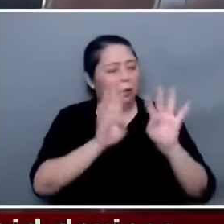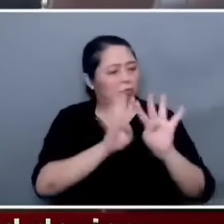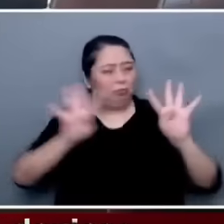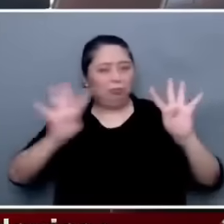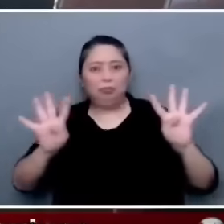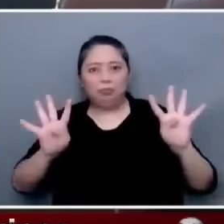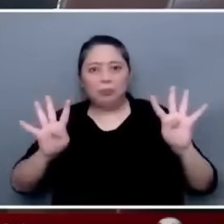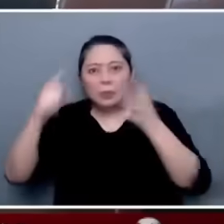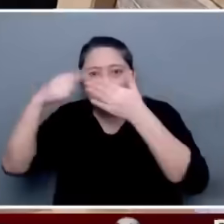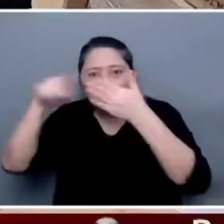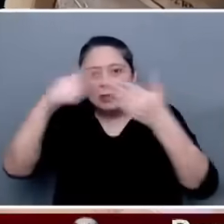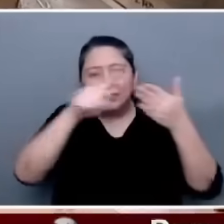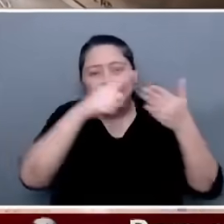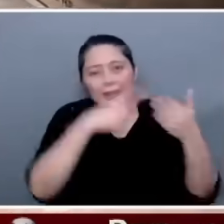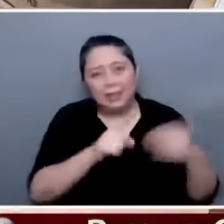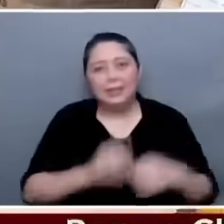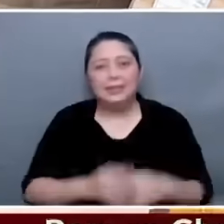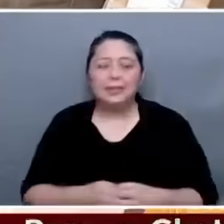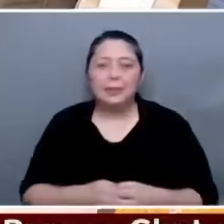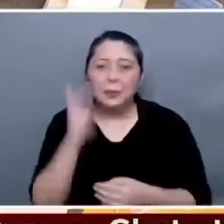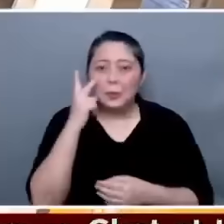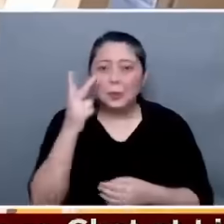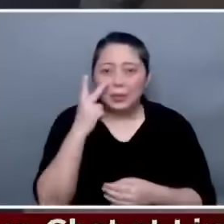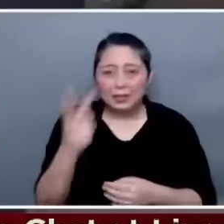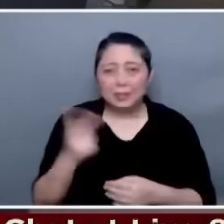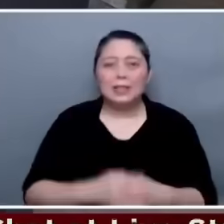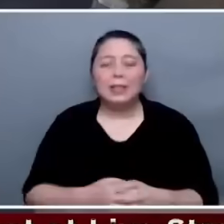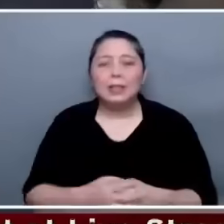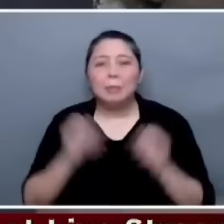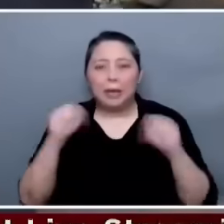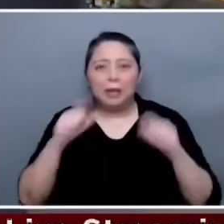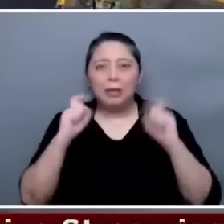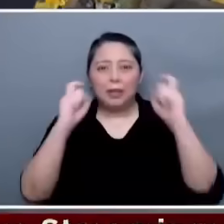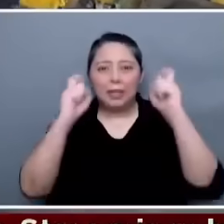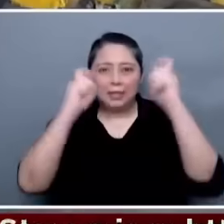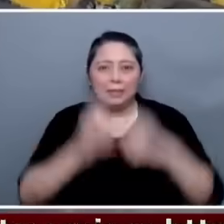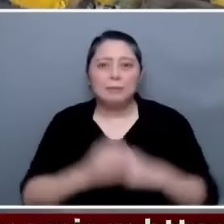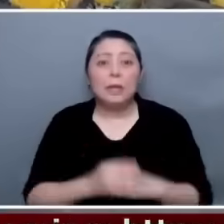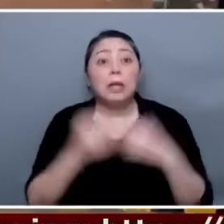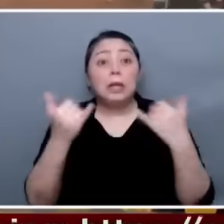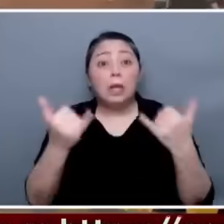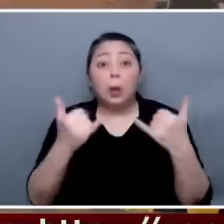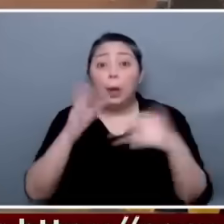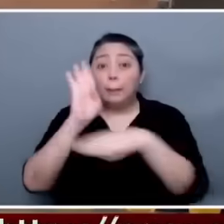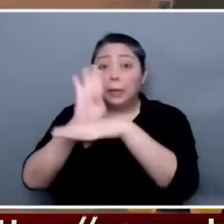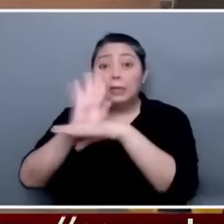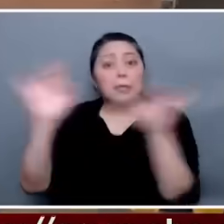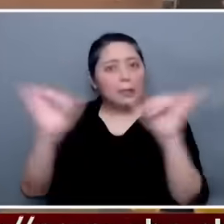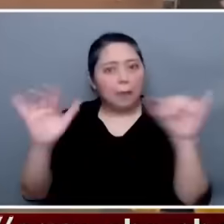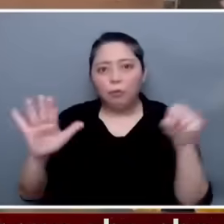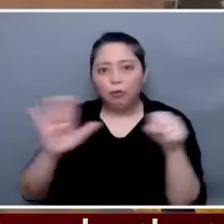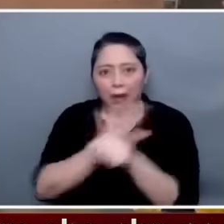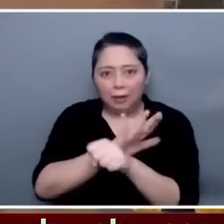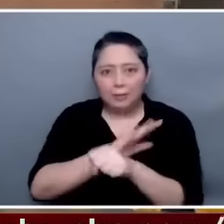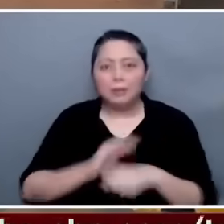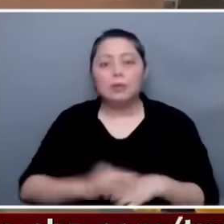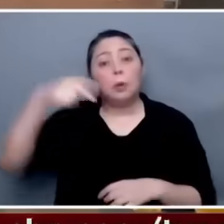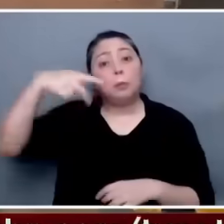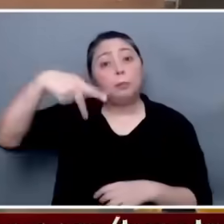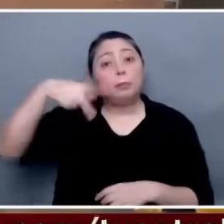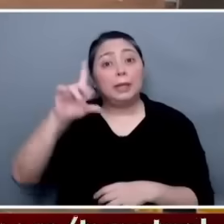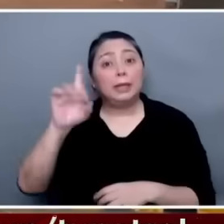mga terminal ng bus. Nag-inspeksyon ang PIDEA at Baguio City Police Office. Ito rin po ay para